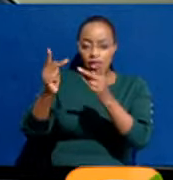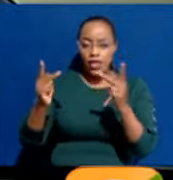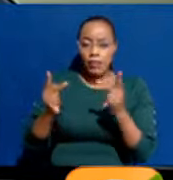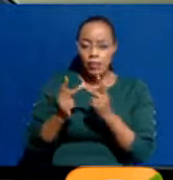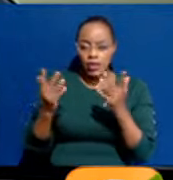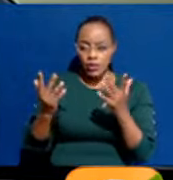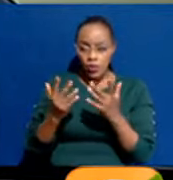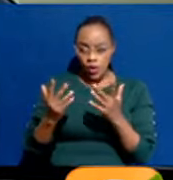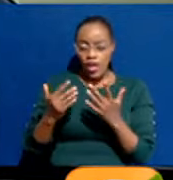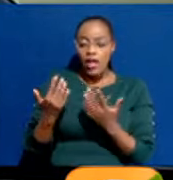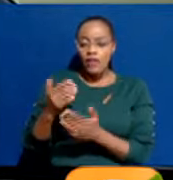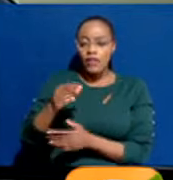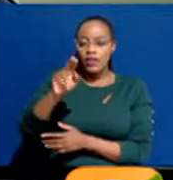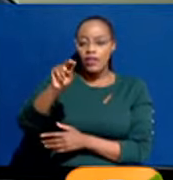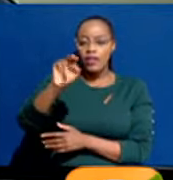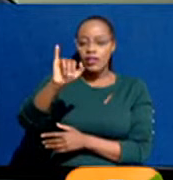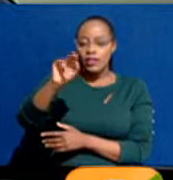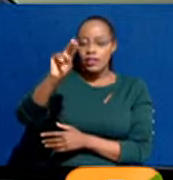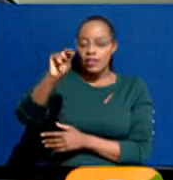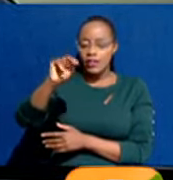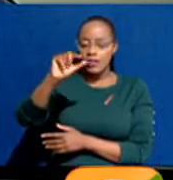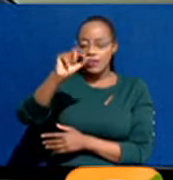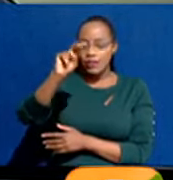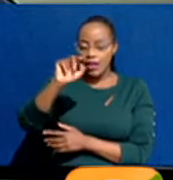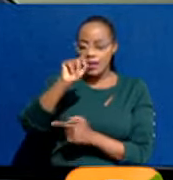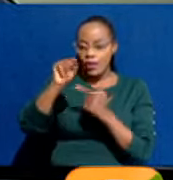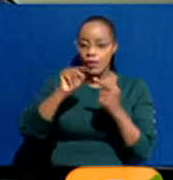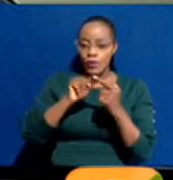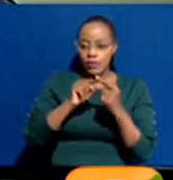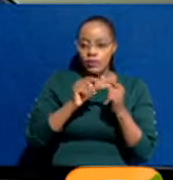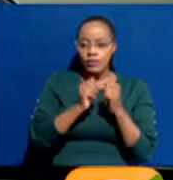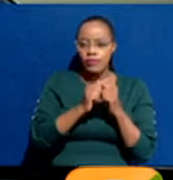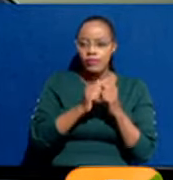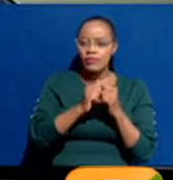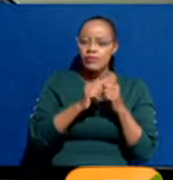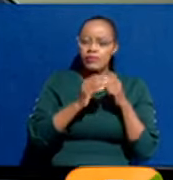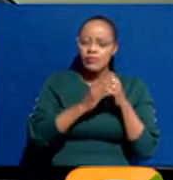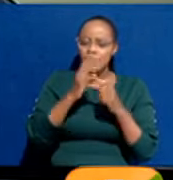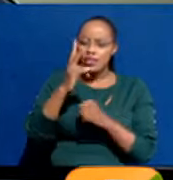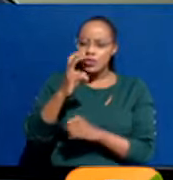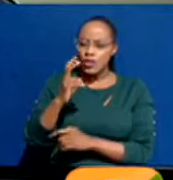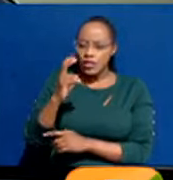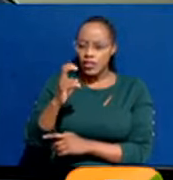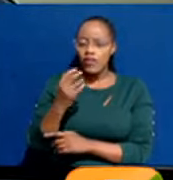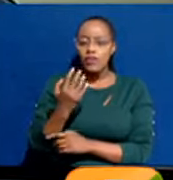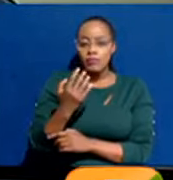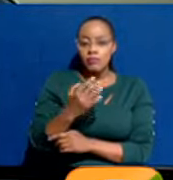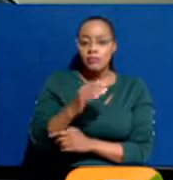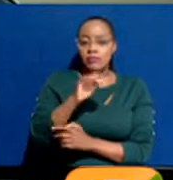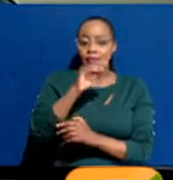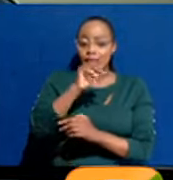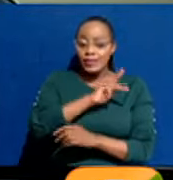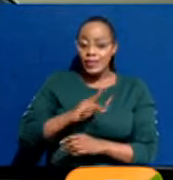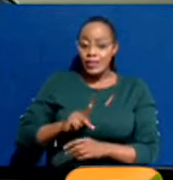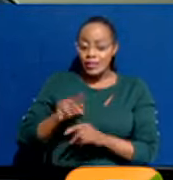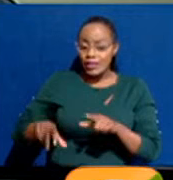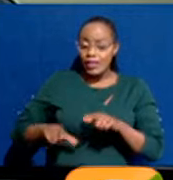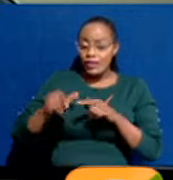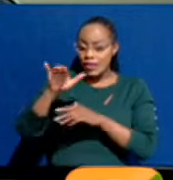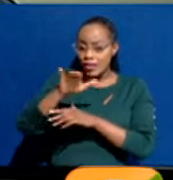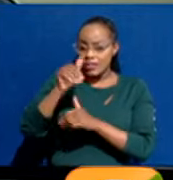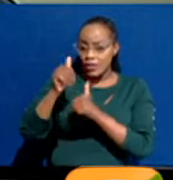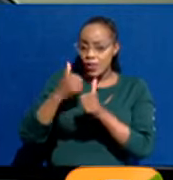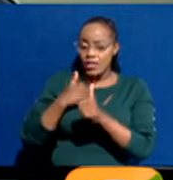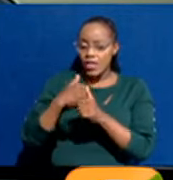walimoishi watawala wa Ning na Qing kuanzia mwaka 1420. Naam, wafalme 24 wameishi mji huo ambao ndicho kivutio